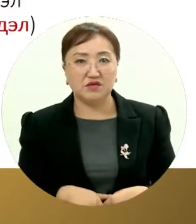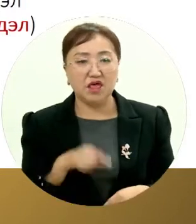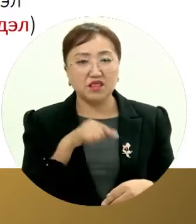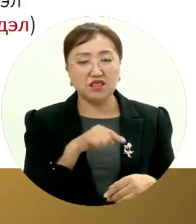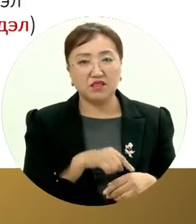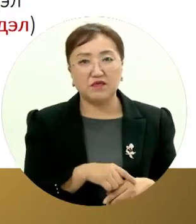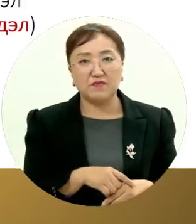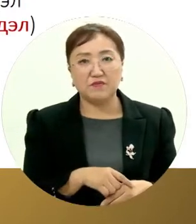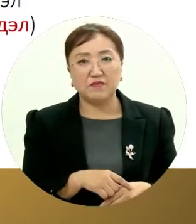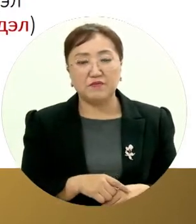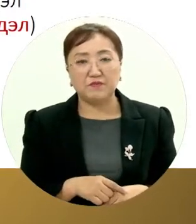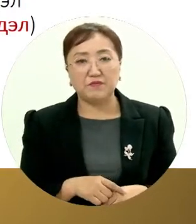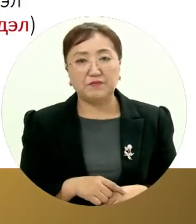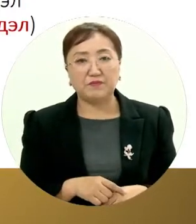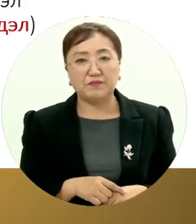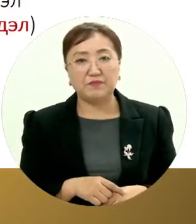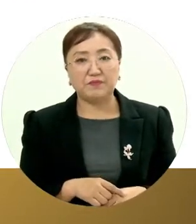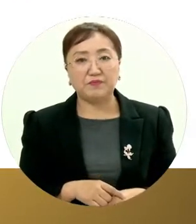идэг.